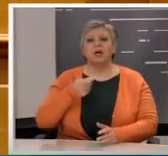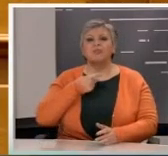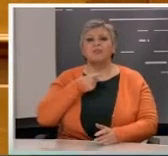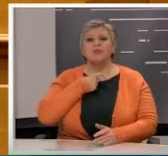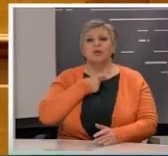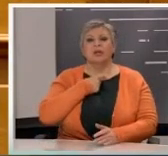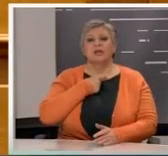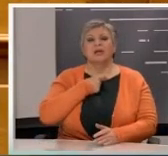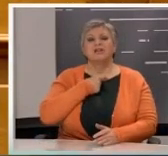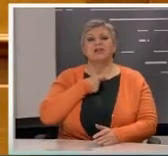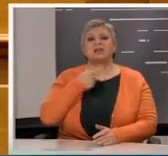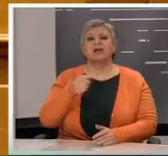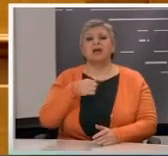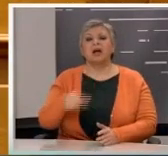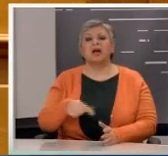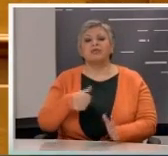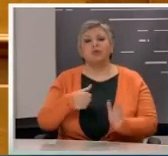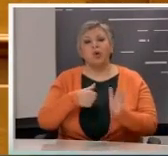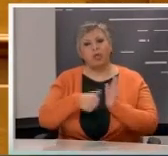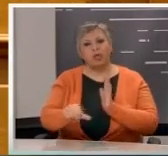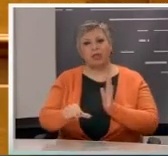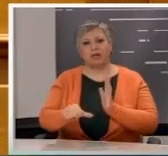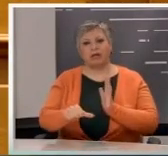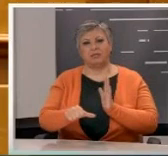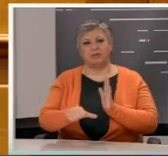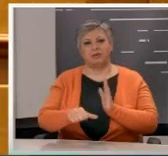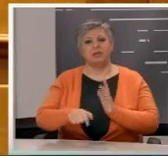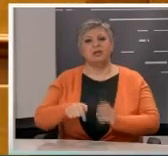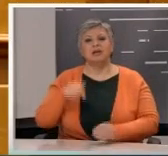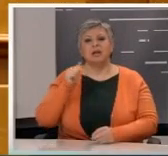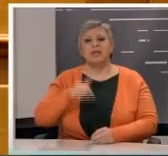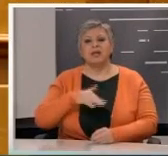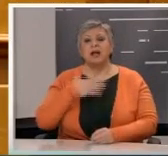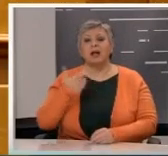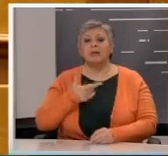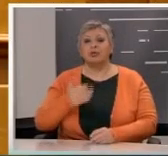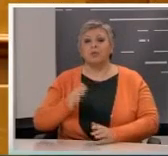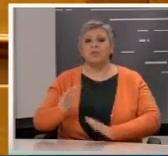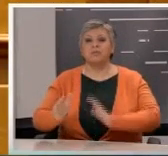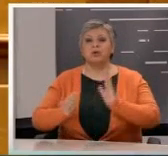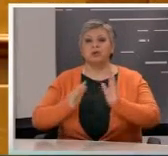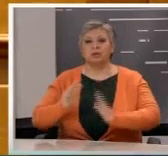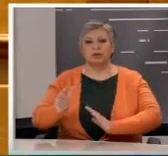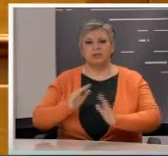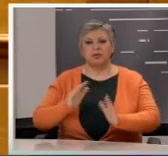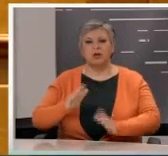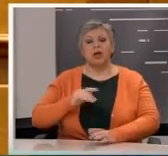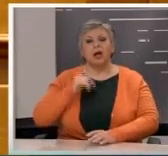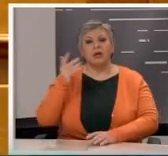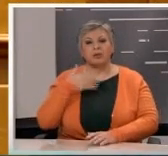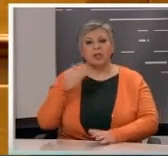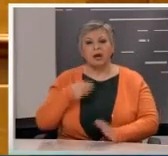μειωμένη αποσβεστική προθεσμία, να υπαχθούν λοιπόν σε αυτές τις προστατευτικές και επικείς διατάξεις όσο το δυνατόν περισσότερα